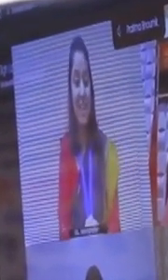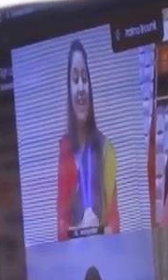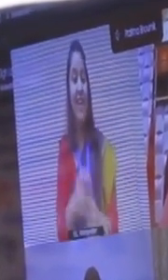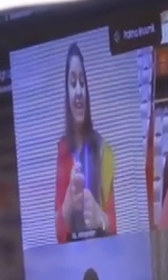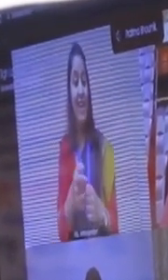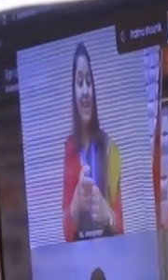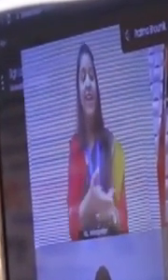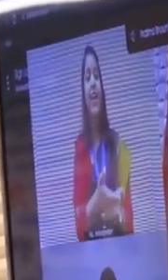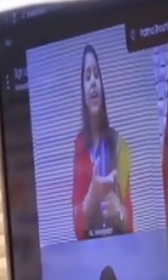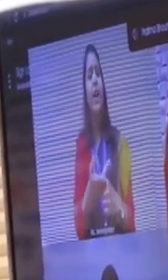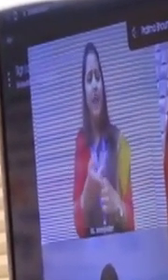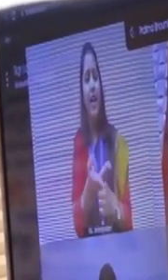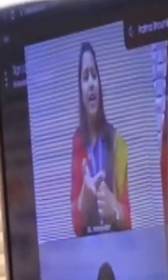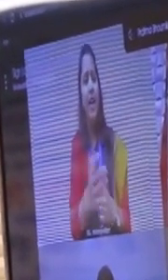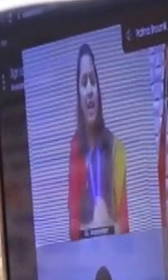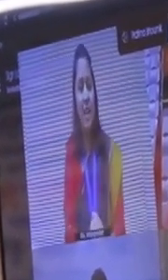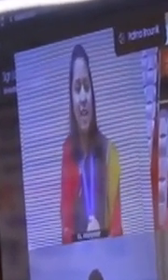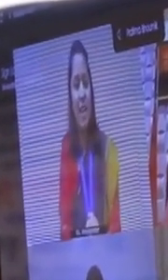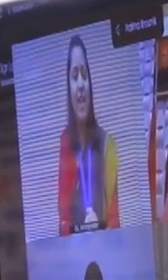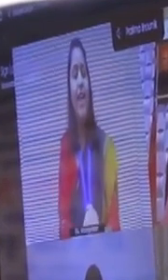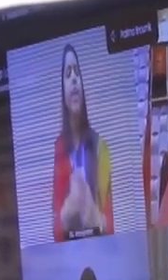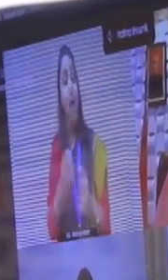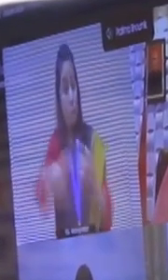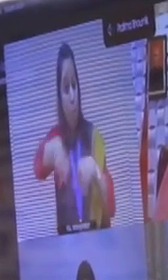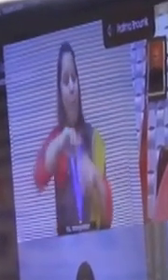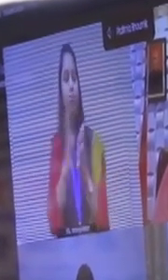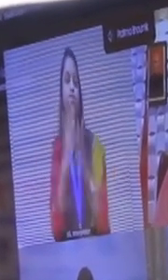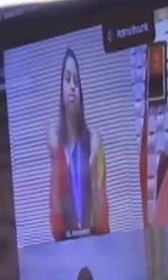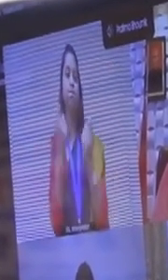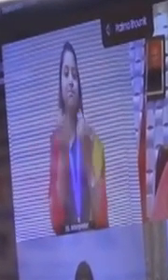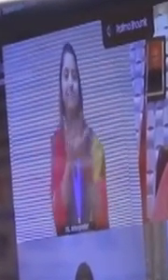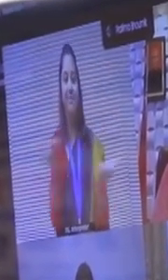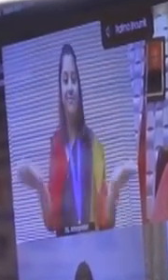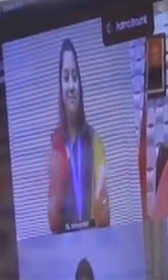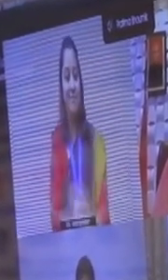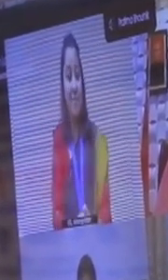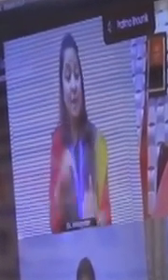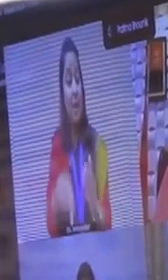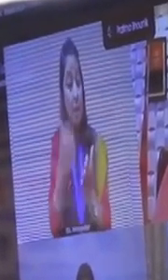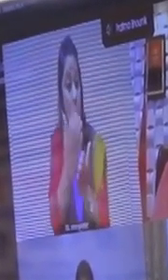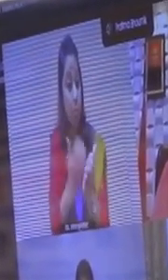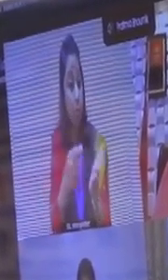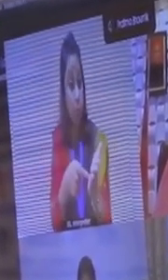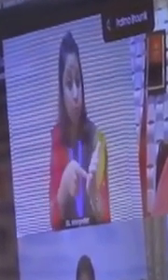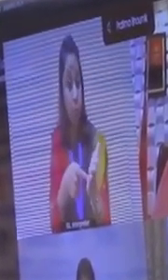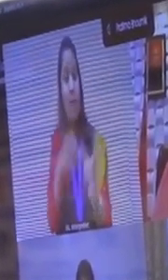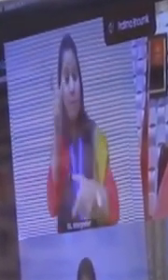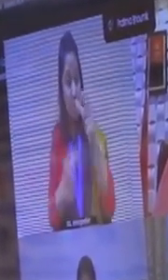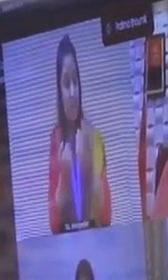तौर पे उसको मना रहे हैं। हमारे इस कार्यक्रम में उपस्थित